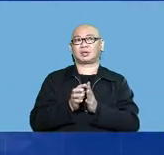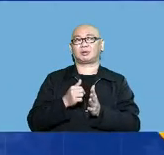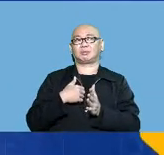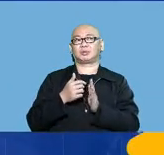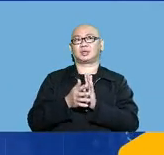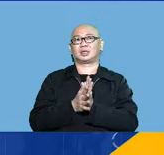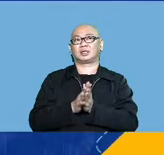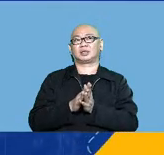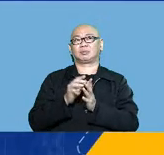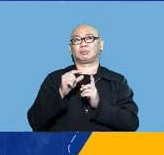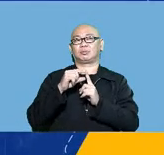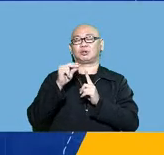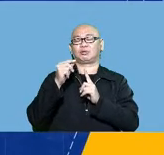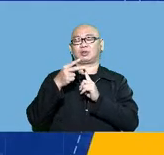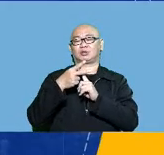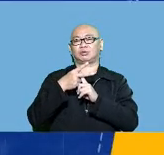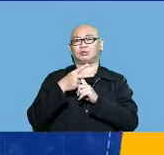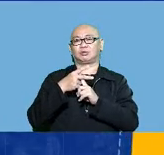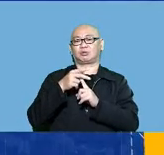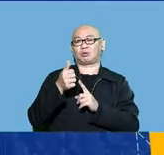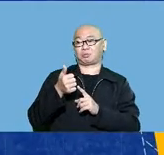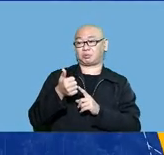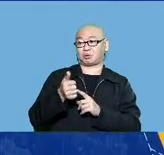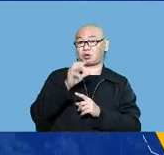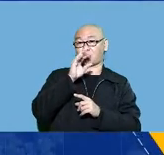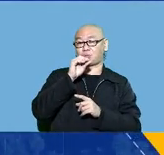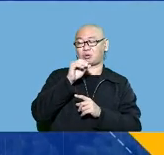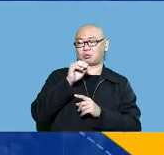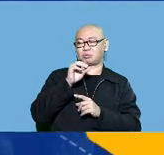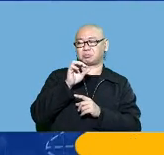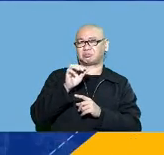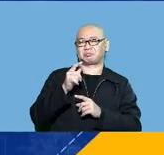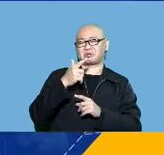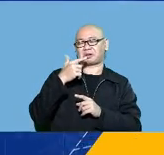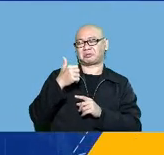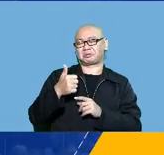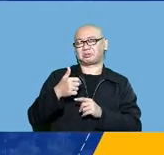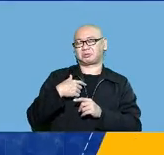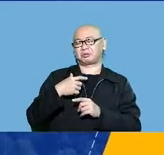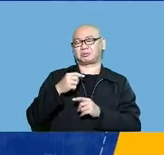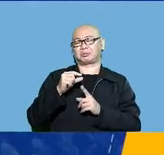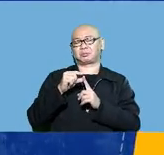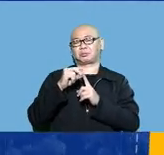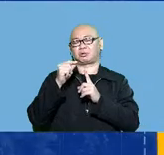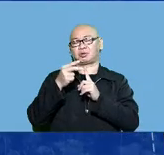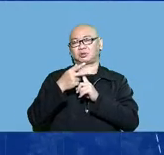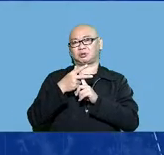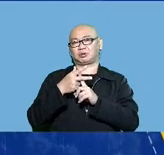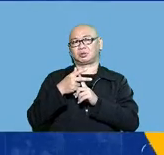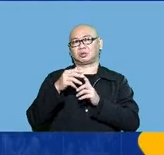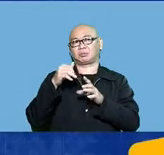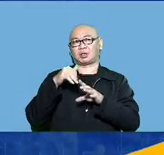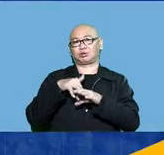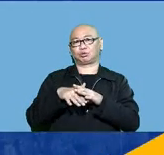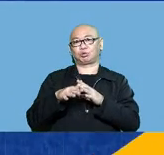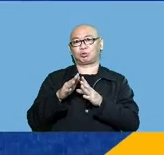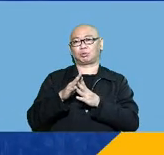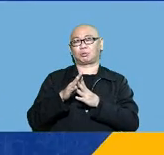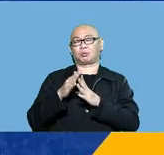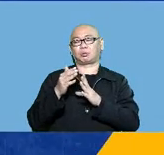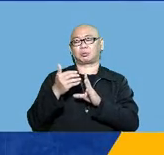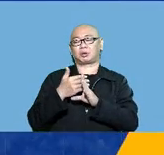Kata beliau, tidak keren kalau belum profesor, sehingga saya mengatakan siap. Termasuk Pak Rektor,